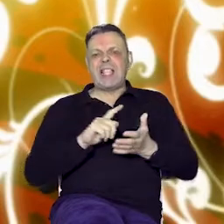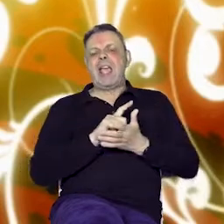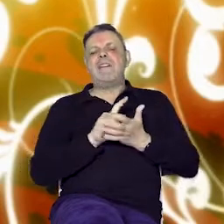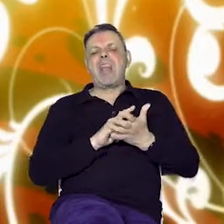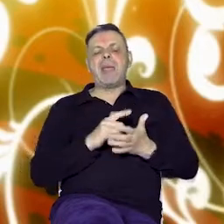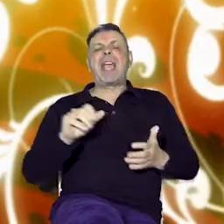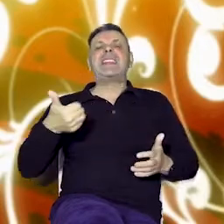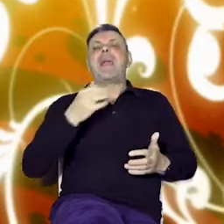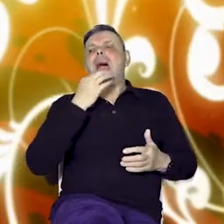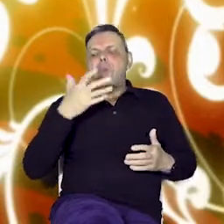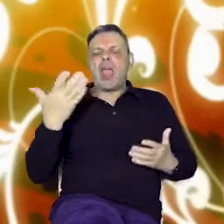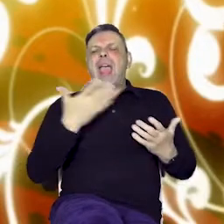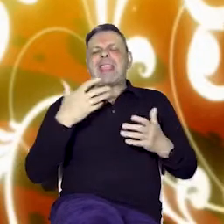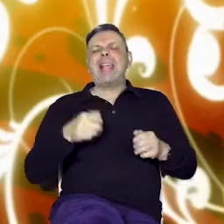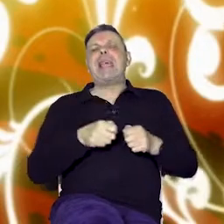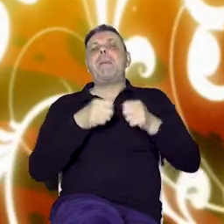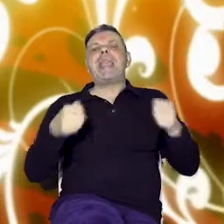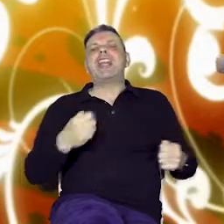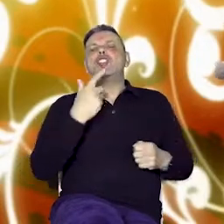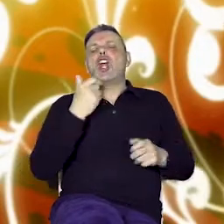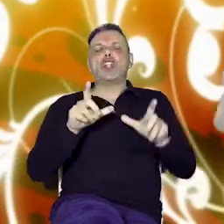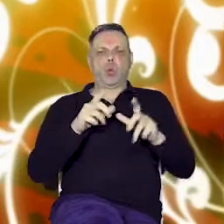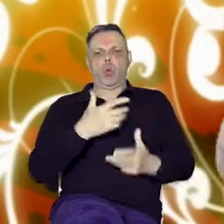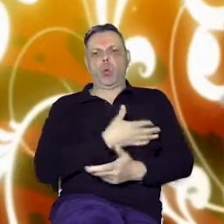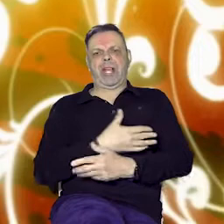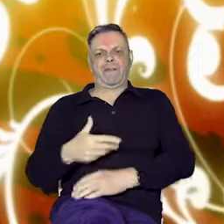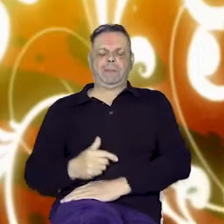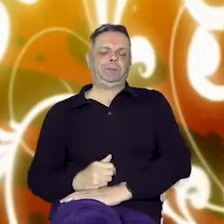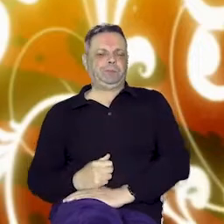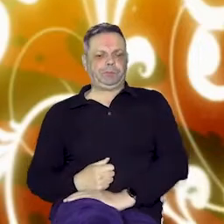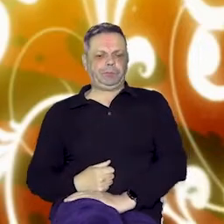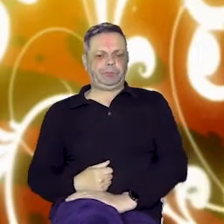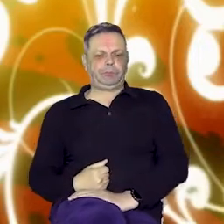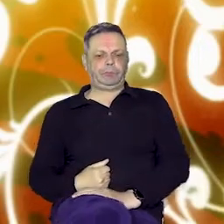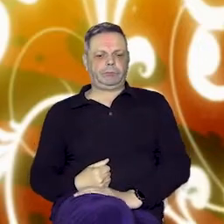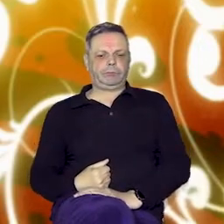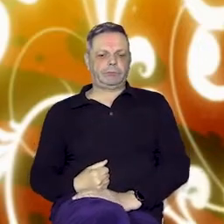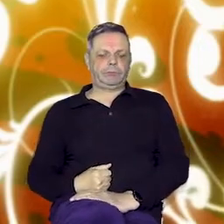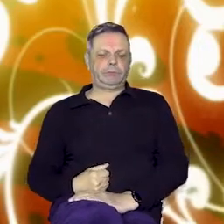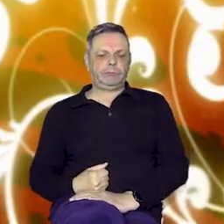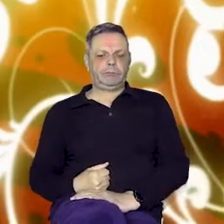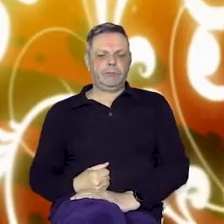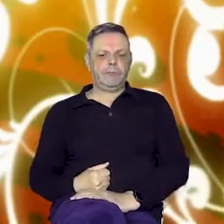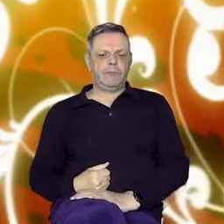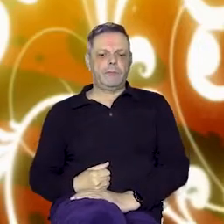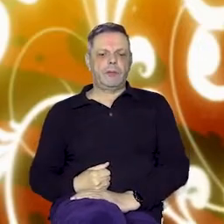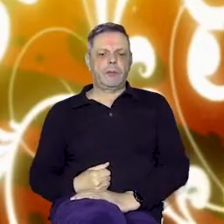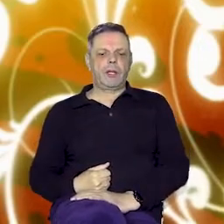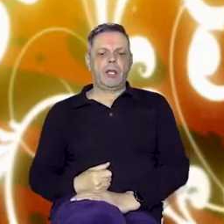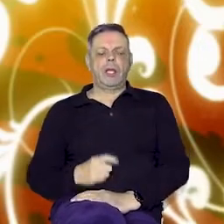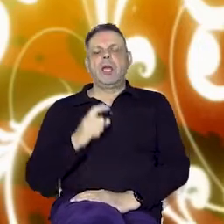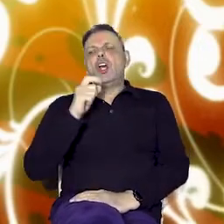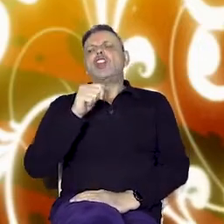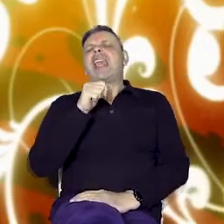da se izmjeri šećer u krvi, glukoza u krvi, je li tako? Čak i ako pojedete nešto, mi znademo, naše